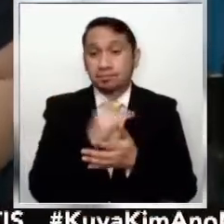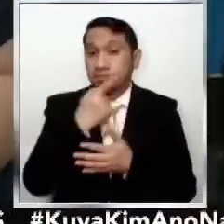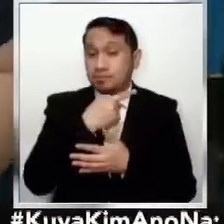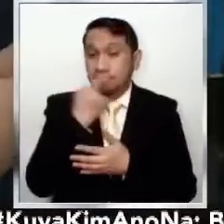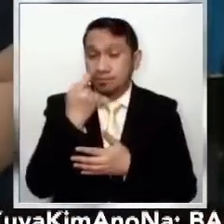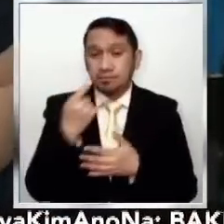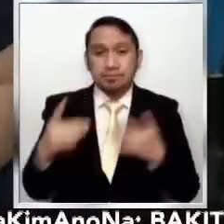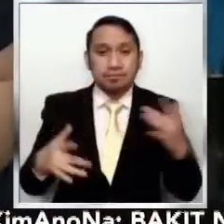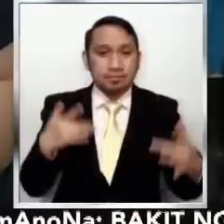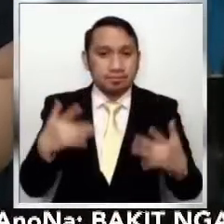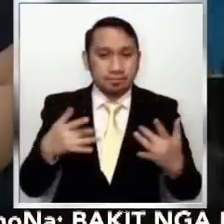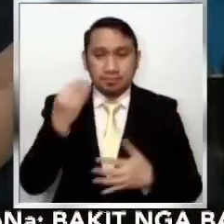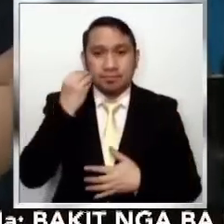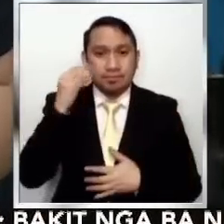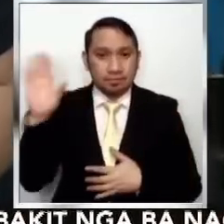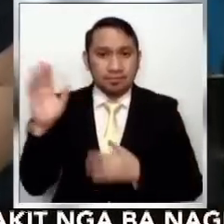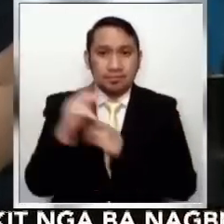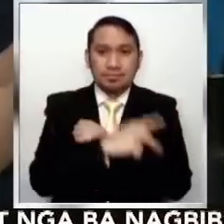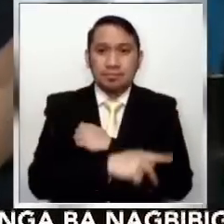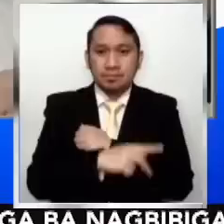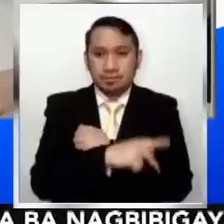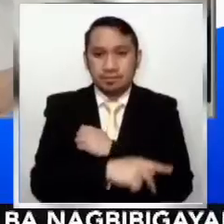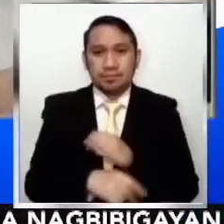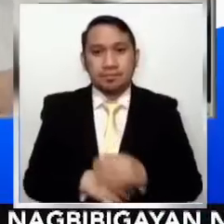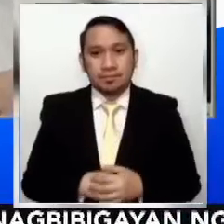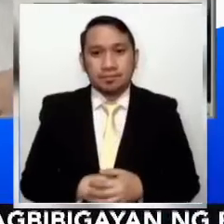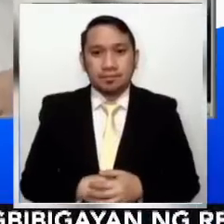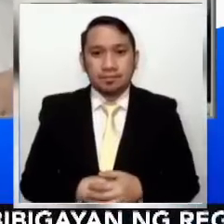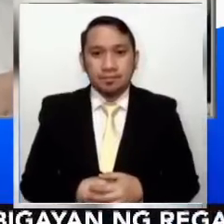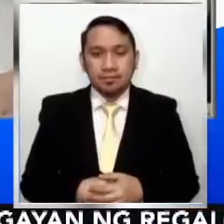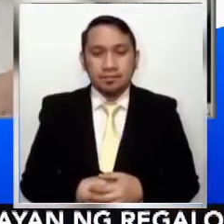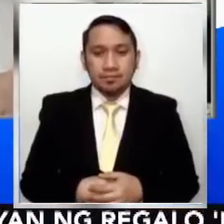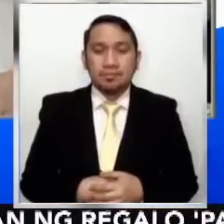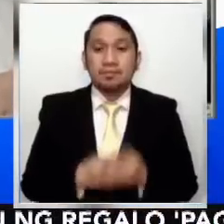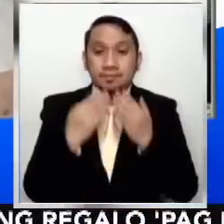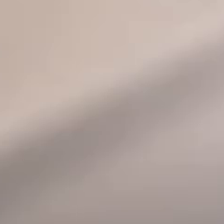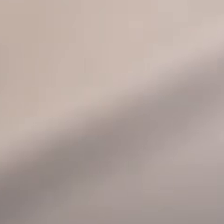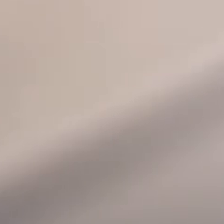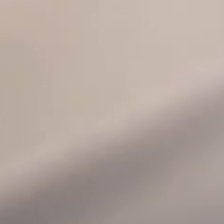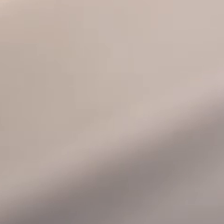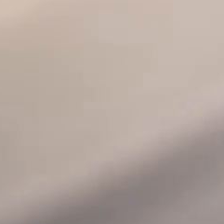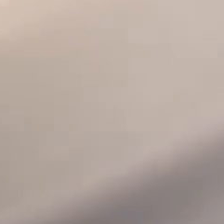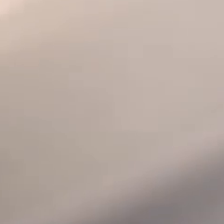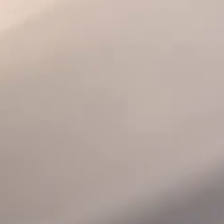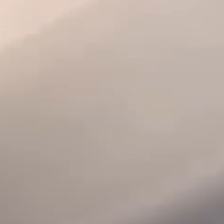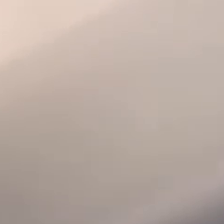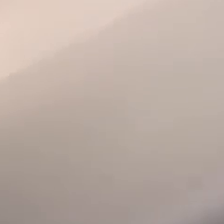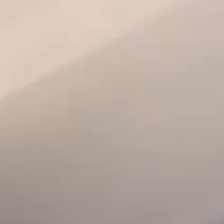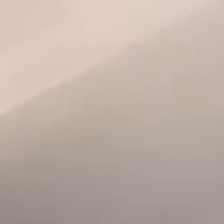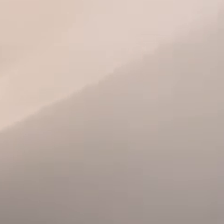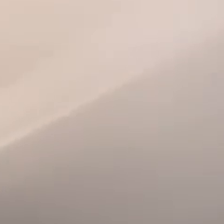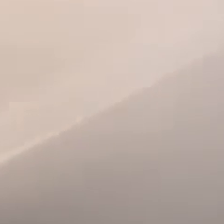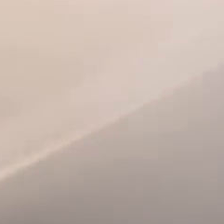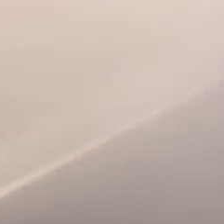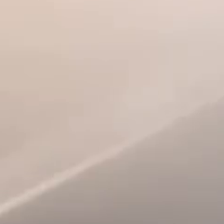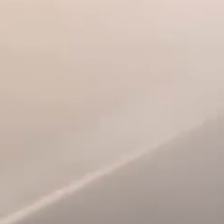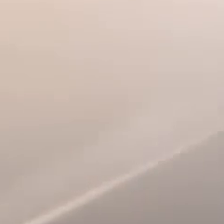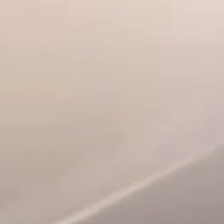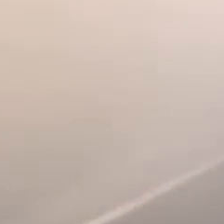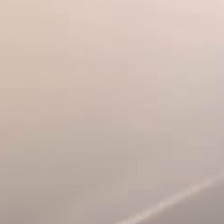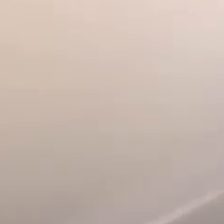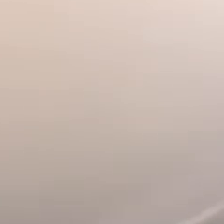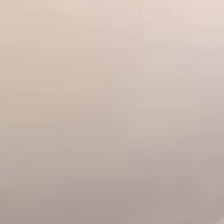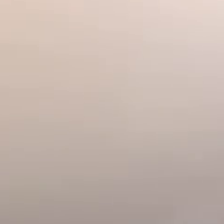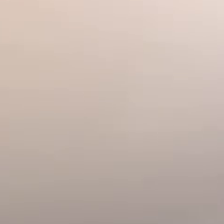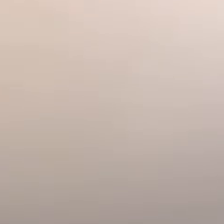sa kani-kanilang probinsya. Iban? Maraming salamat, Lay Alves. Hindi natutulog ang mga balita. Kaya para